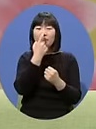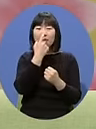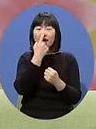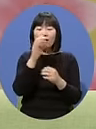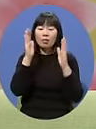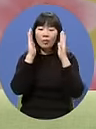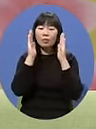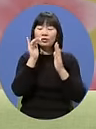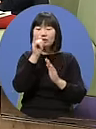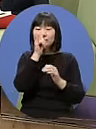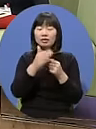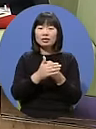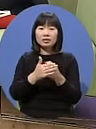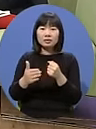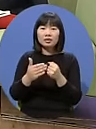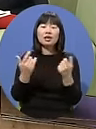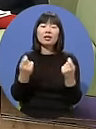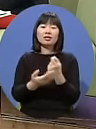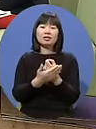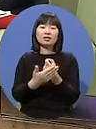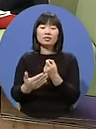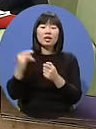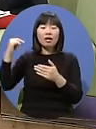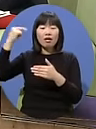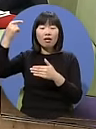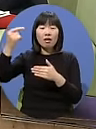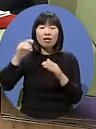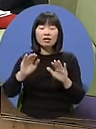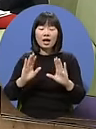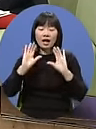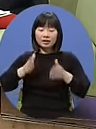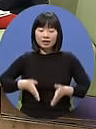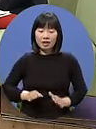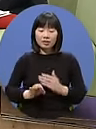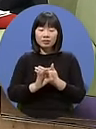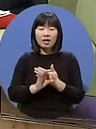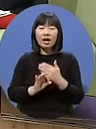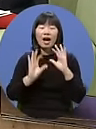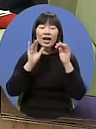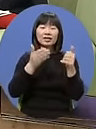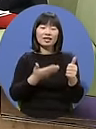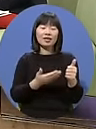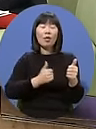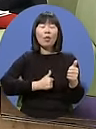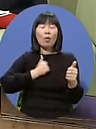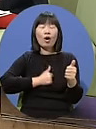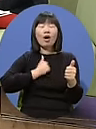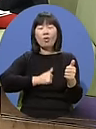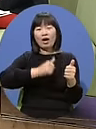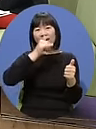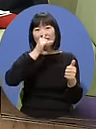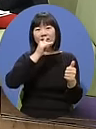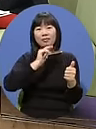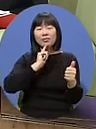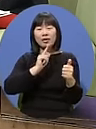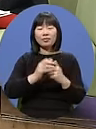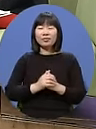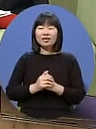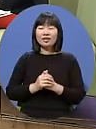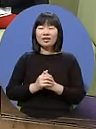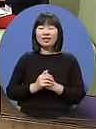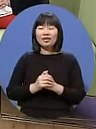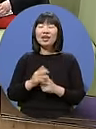학습해 왔기 때문에 그래서 예. 그다음에 애 나면 그렇게 아이한테 화를 내는 거죠. 선생님